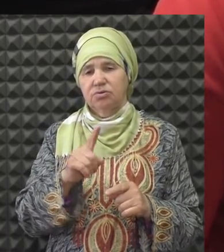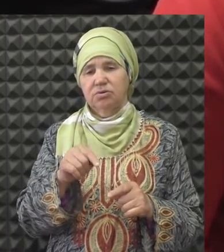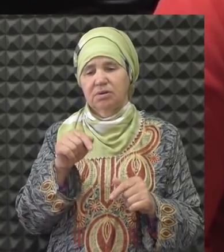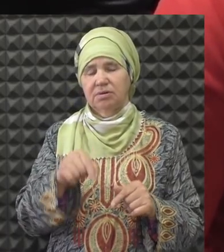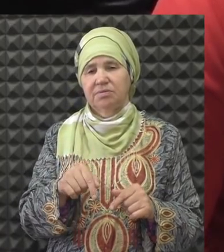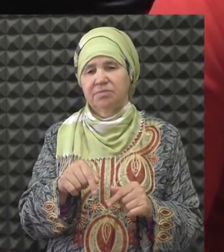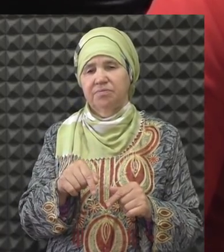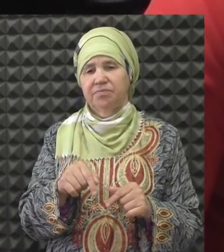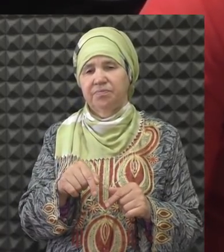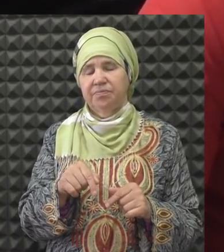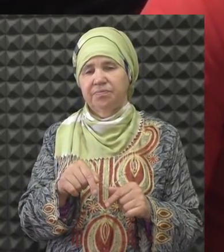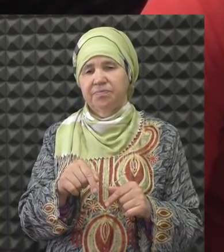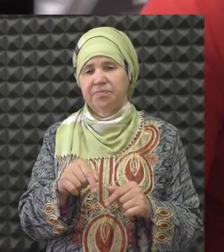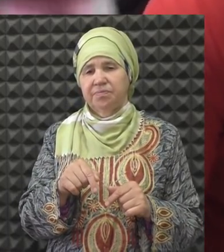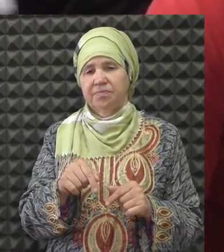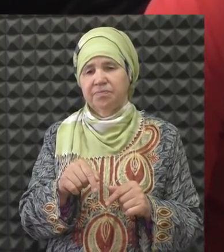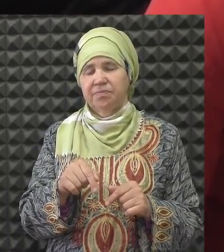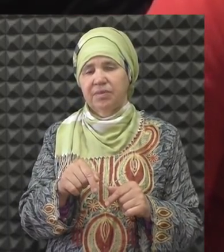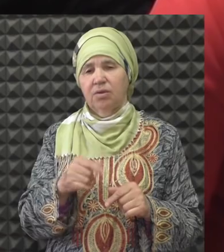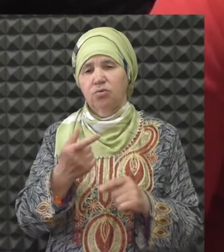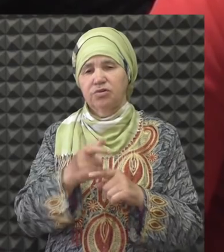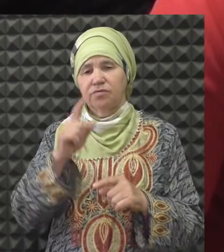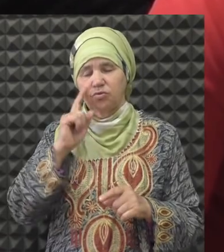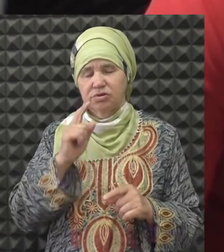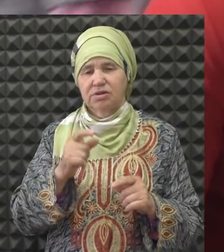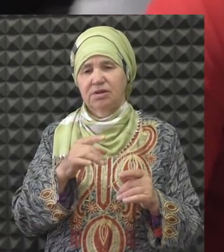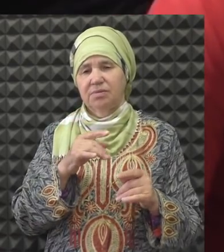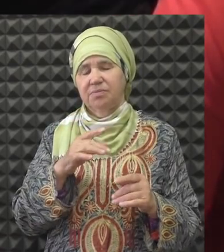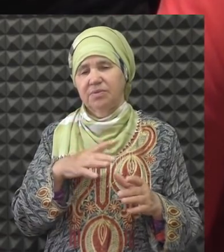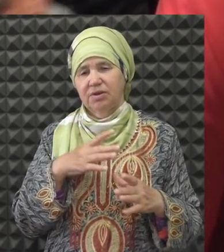организацию стола такого. Вкусно было тебе? Вкусно.